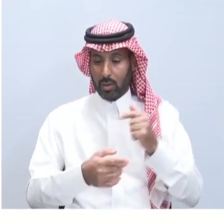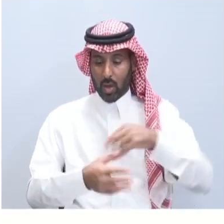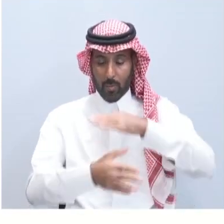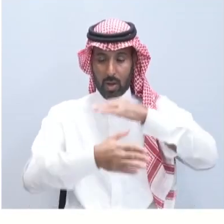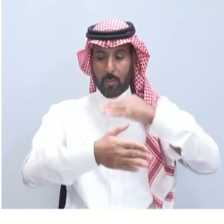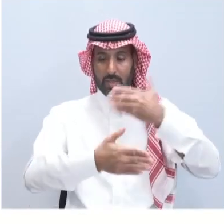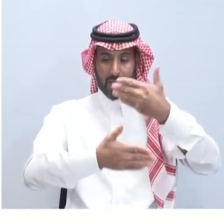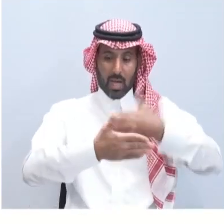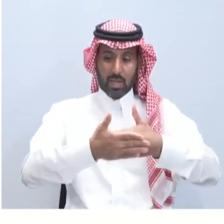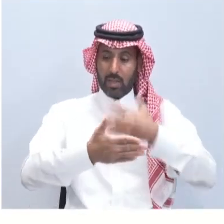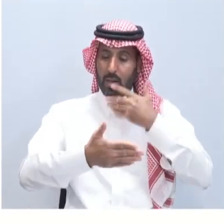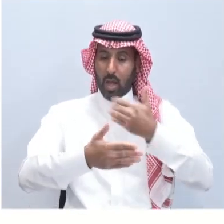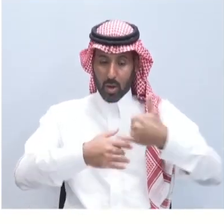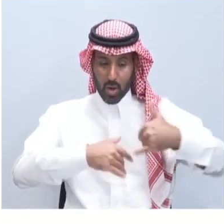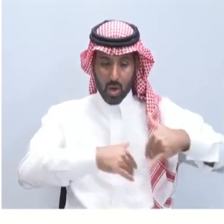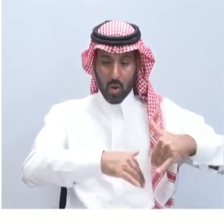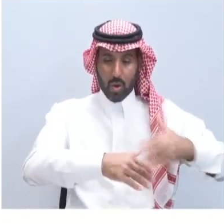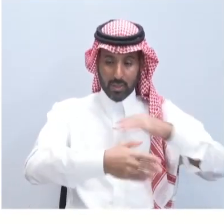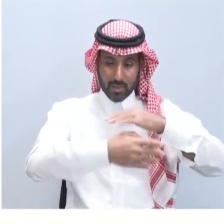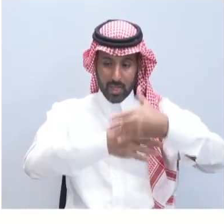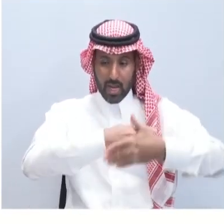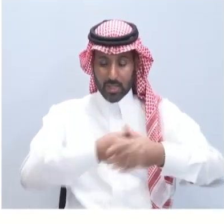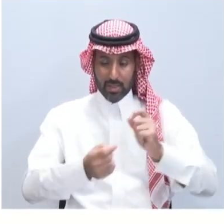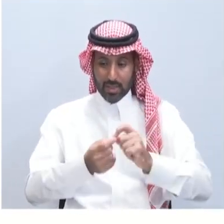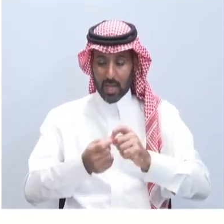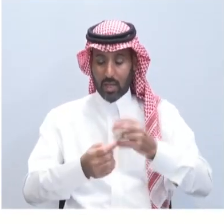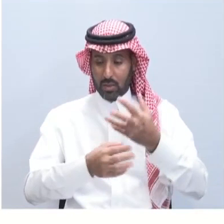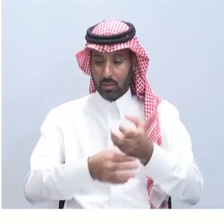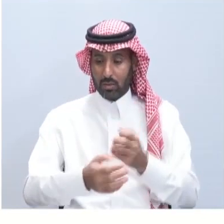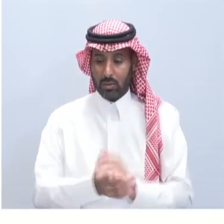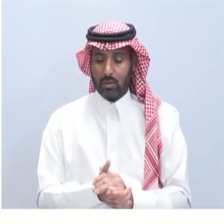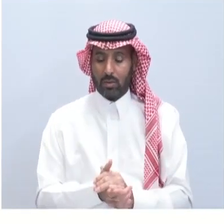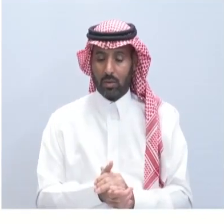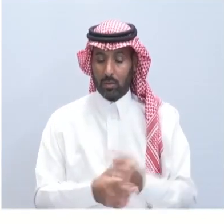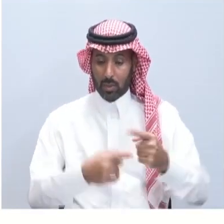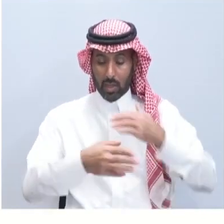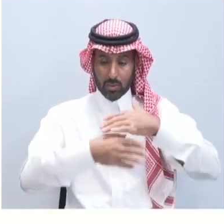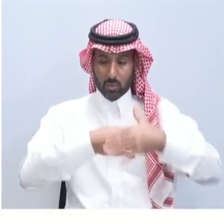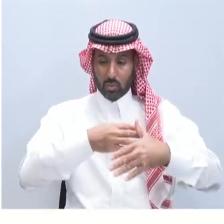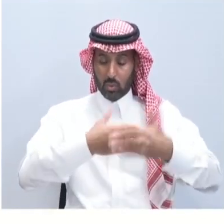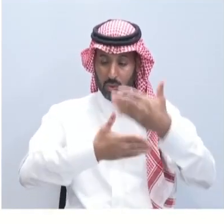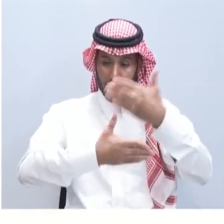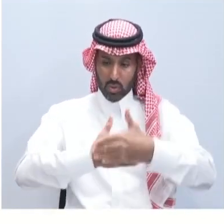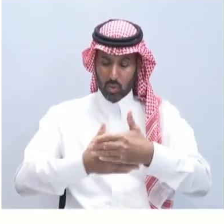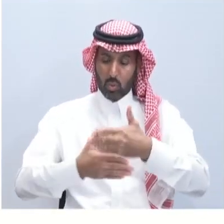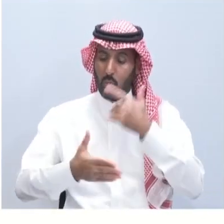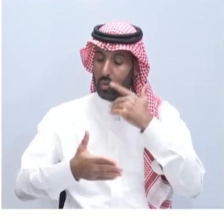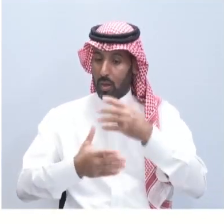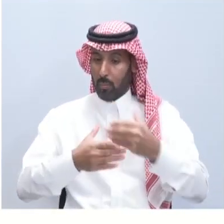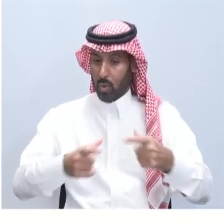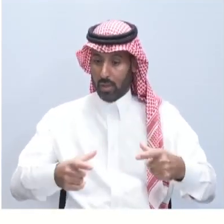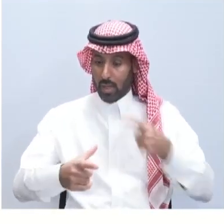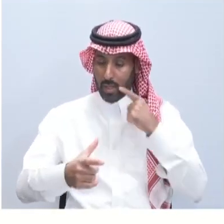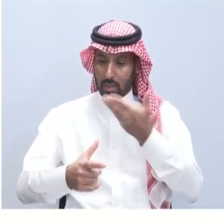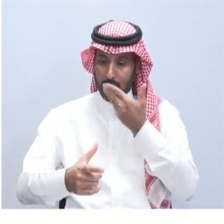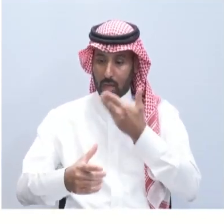على مساقط الانهار او الشلالات الصناعيه التي يمكن الحصول عليها من اقامه السدود والبحيرات الصناعيه